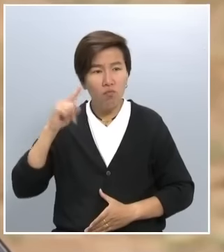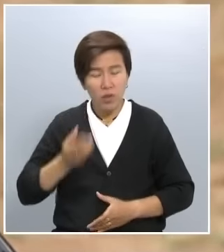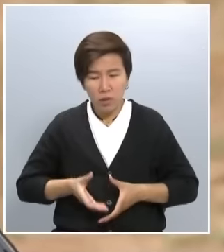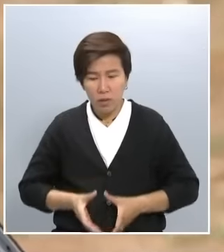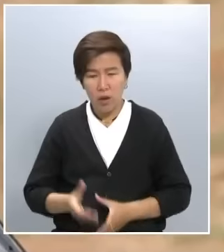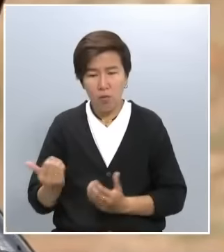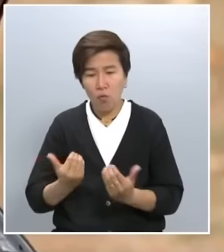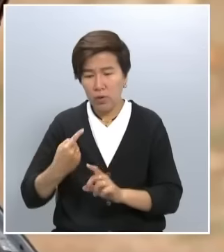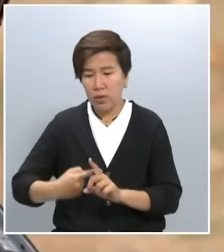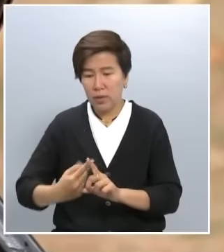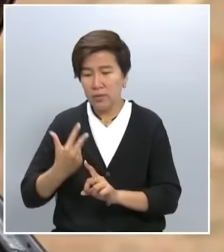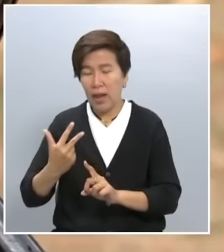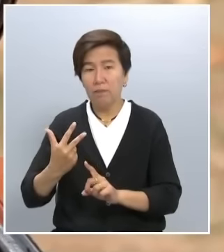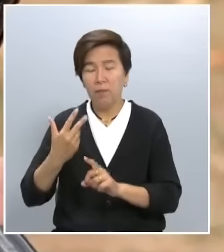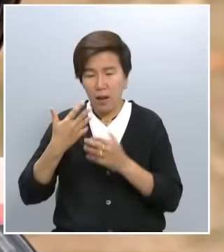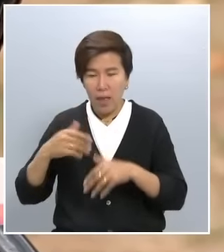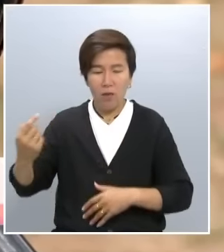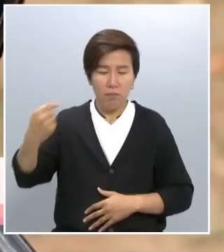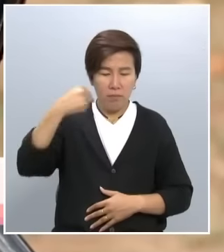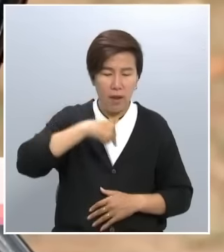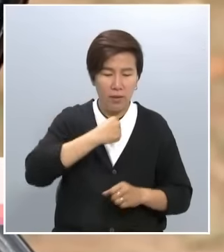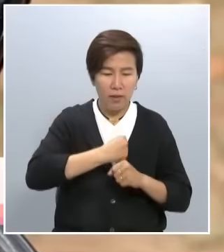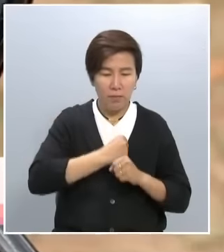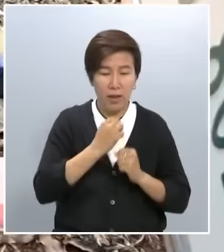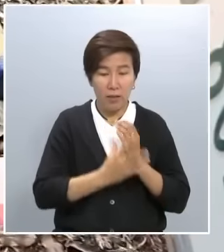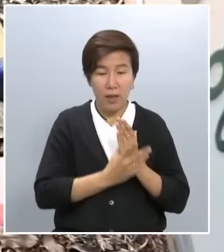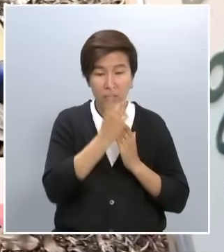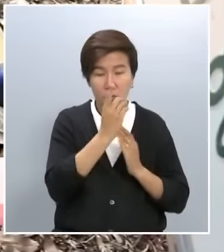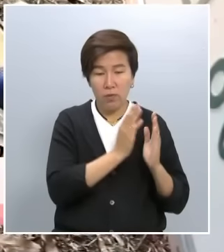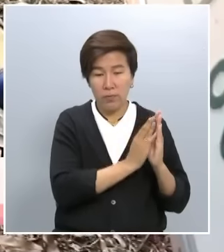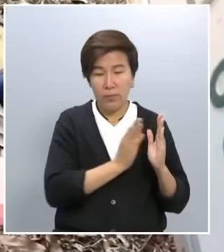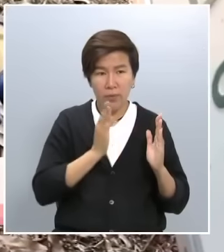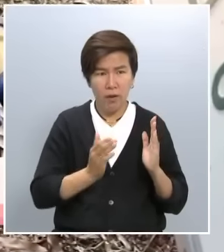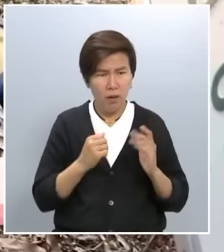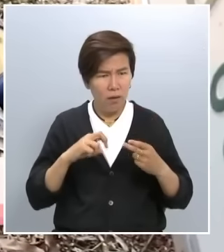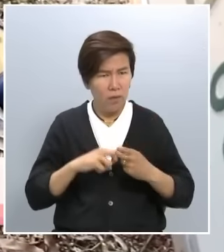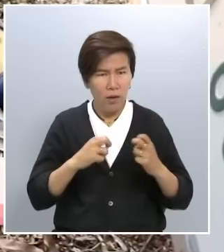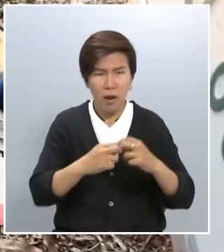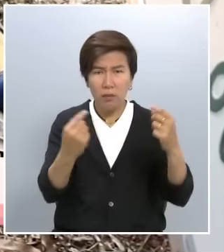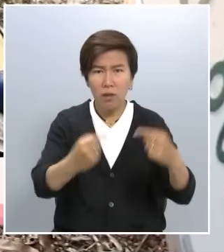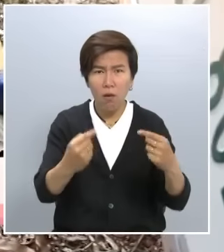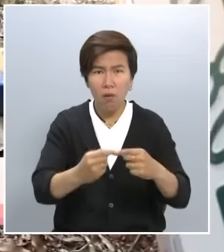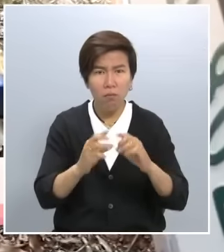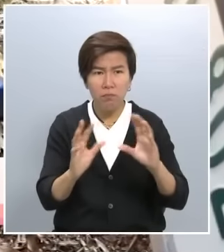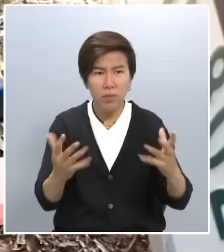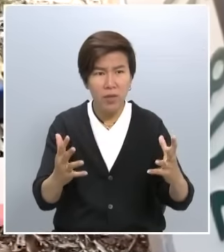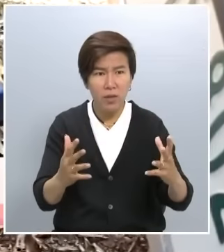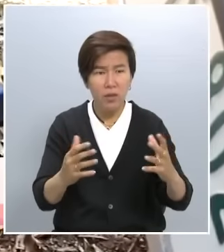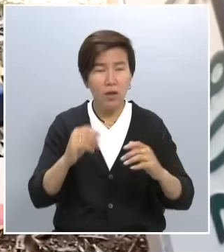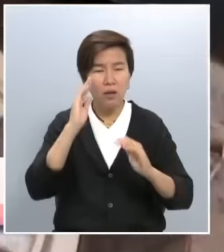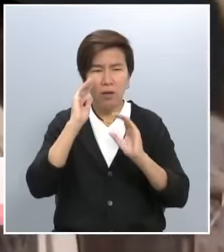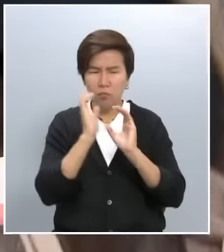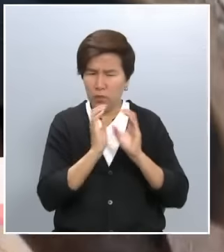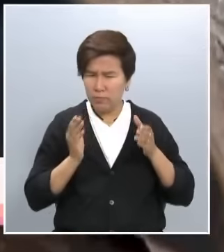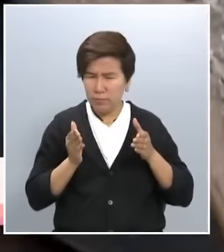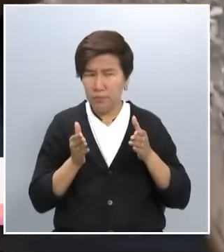เพิ่งกลับมาทำงานที่โรงพยาบาลได้2 อาทิตย์หลังจากลาคลอดไปไม่เคยมีเรื่องบาดหมางกับใครมาก่อนตอนนี้ตำรวจมุ่งประเด็นไปเ